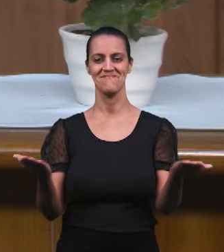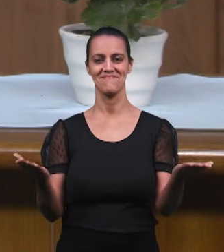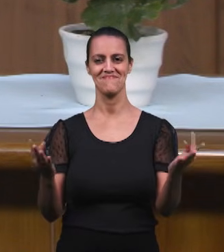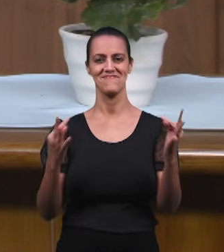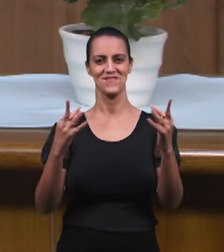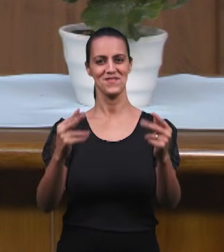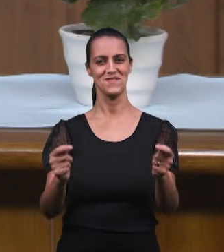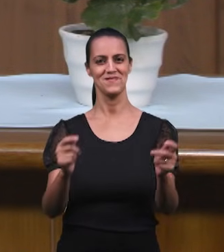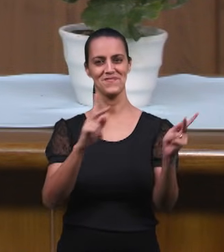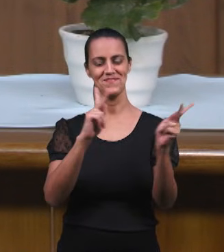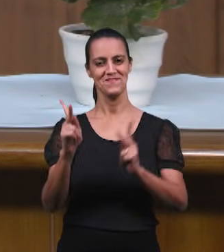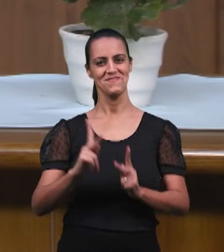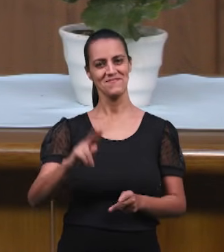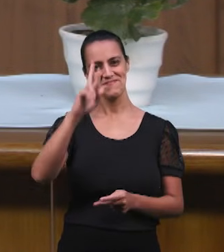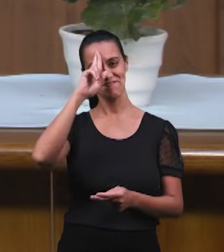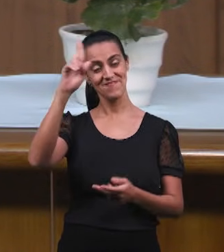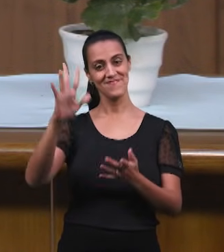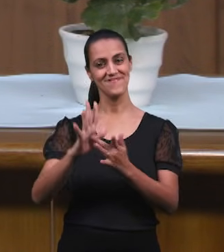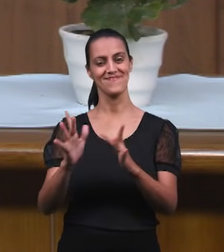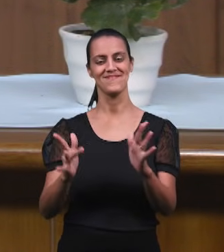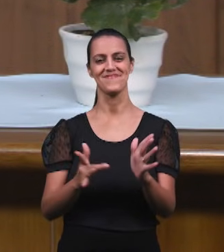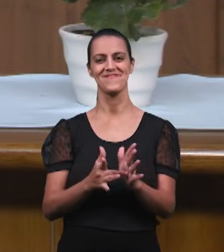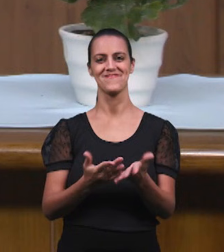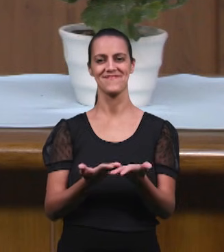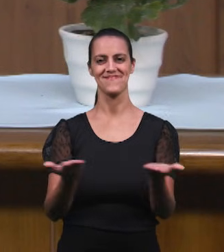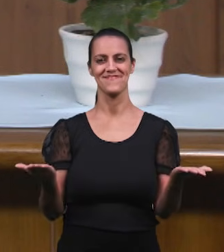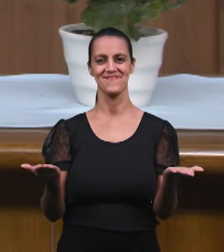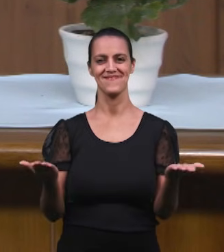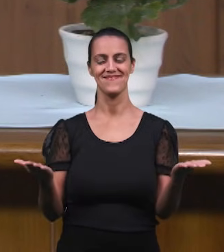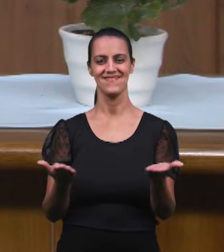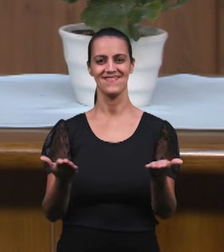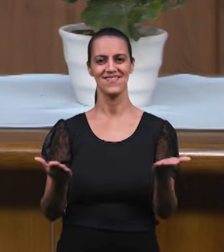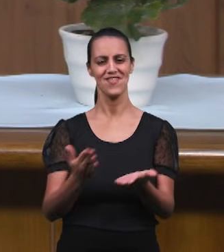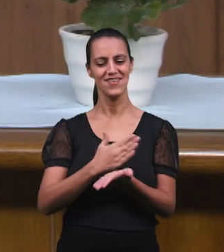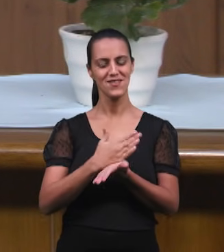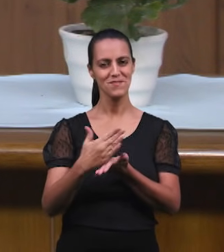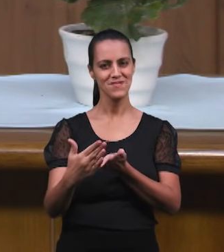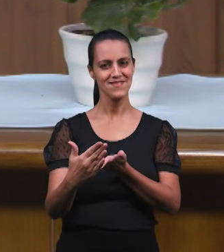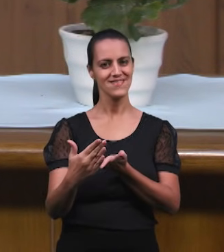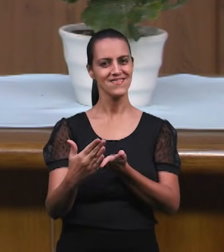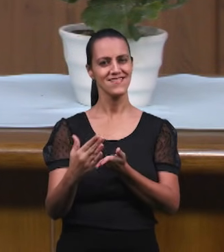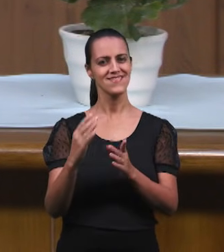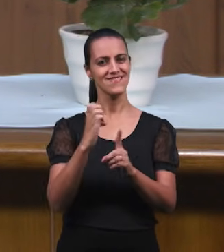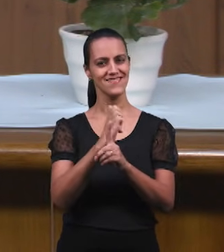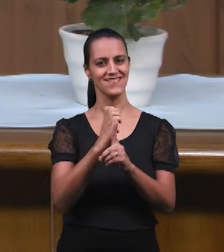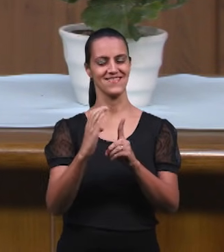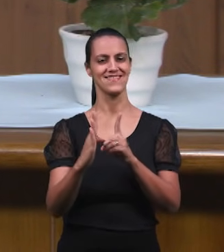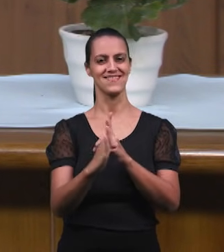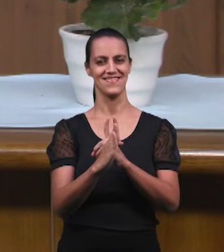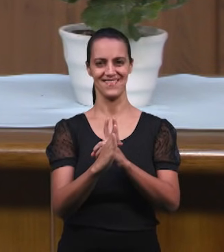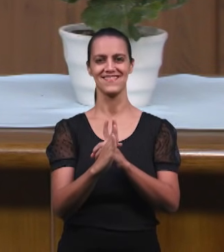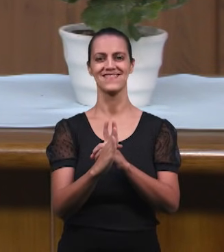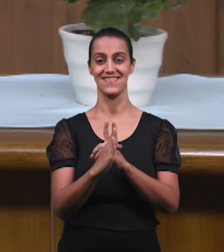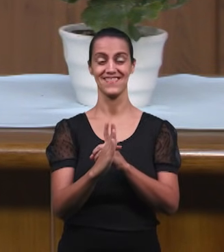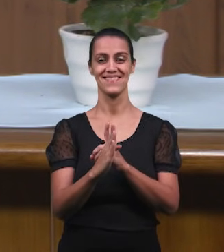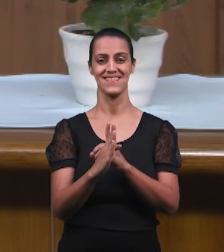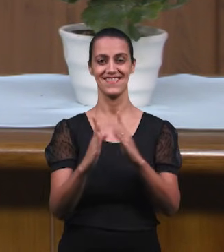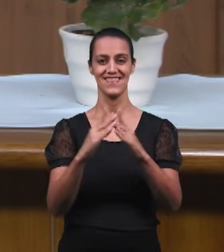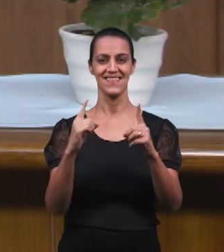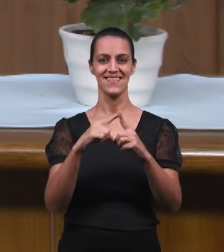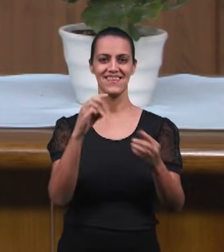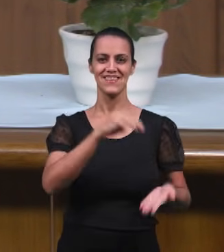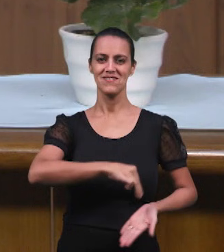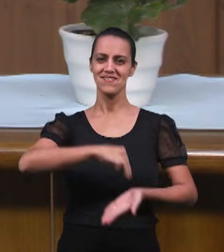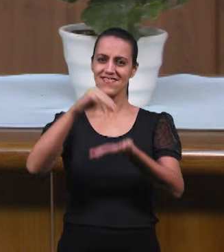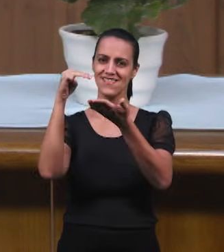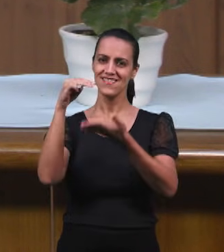Salut à tous, dans la paix du Seigneur Jésus. Nous commençons maintenant l'école biblique dominicale de l'Église chrétienne Maranatha, ici